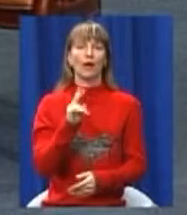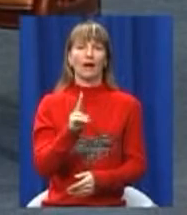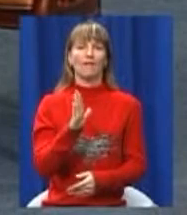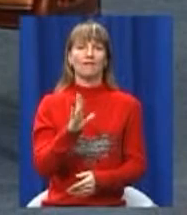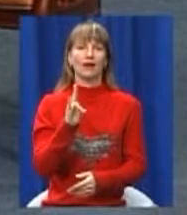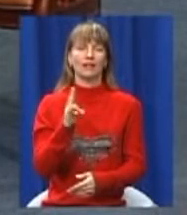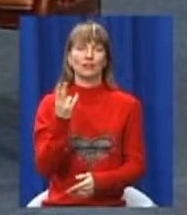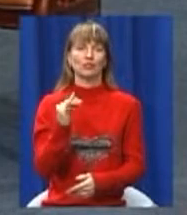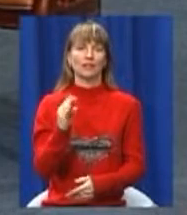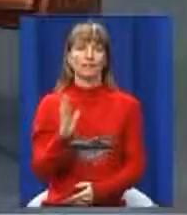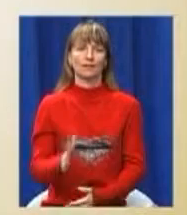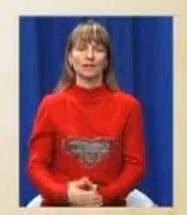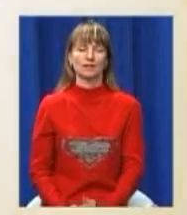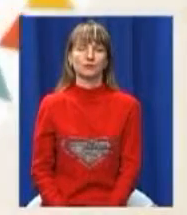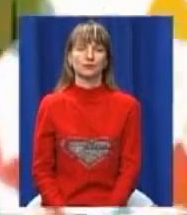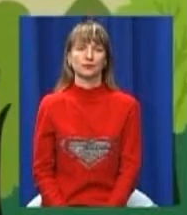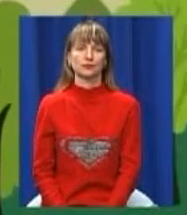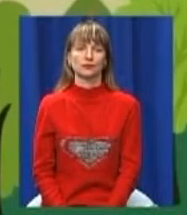КВНчиків.